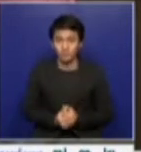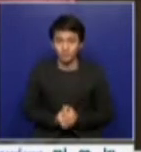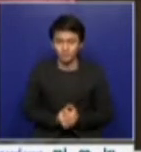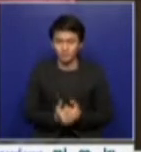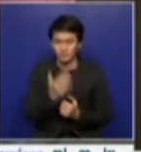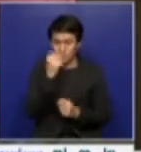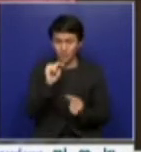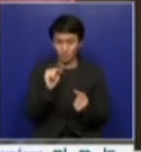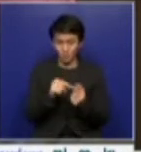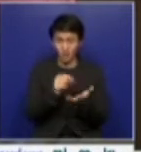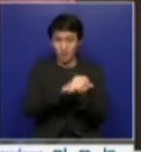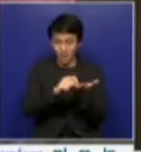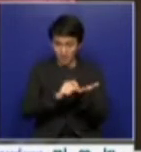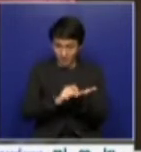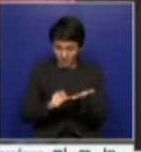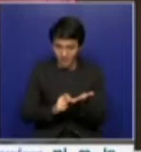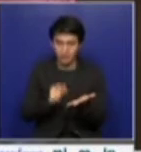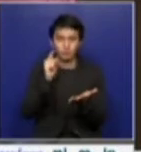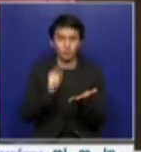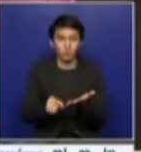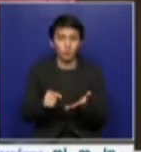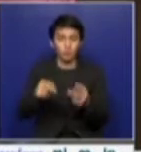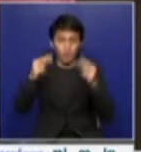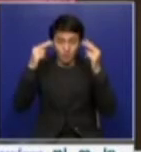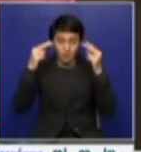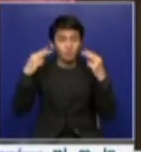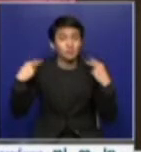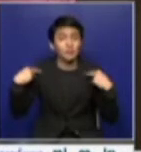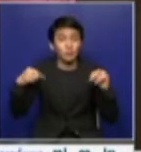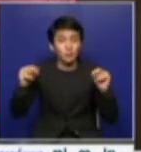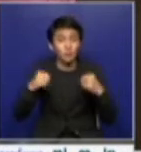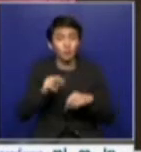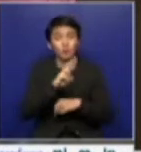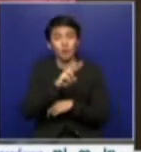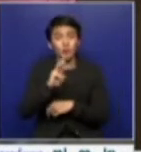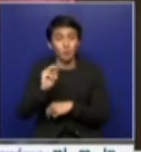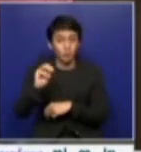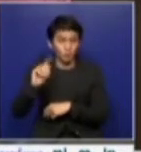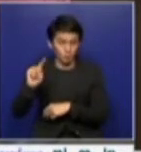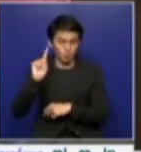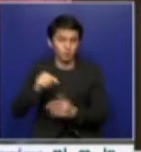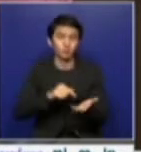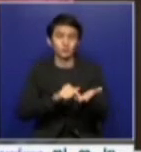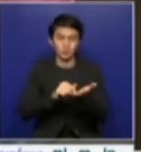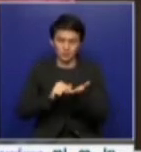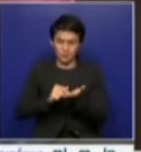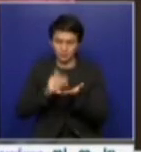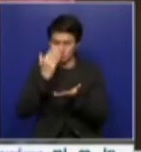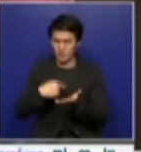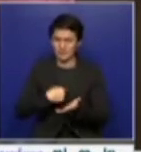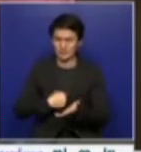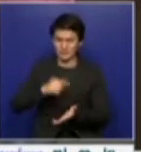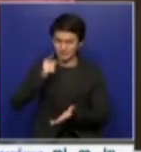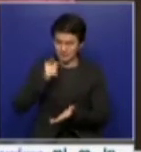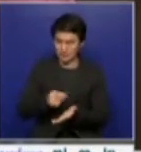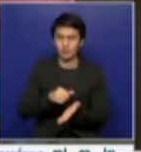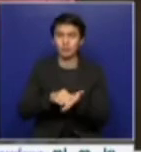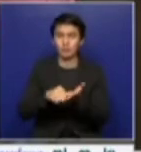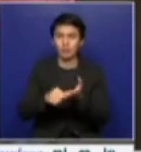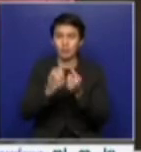นี้จะเสนอโดยคณะรัฐมนตรีเธอเห็นความจริงใจของการแก้ไขรัฐธรรมนูญ